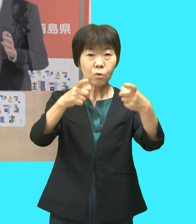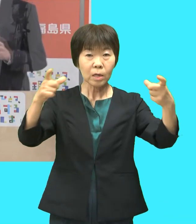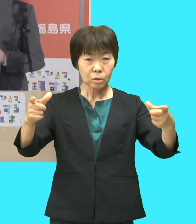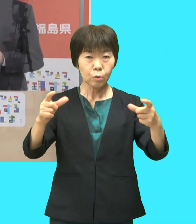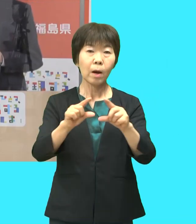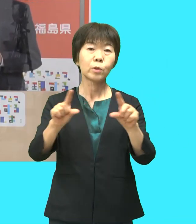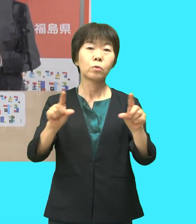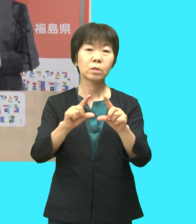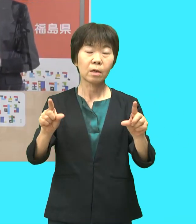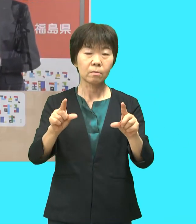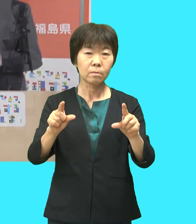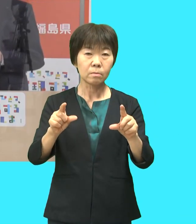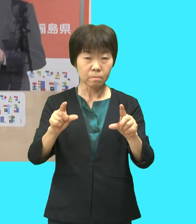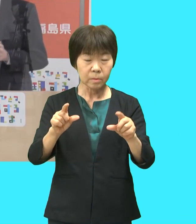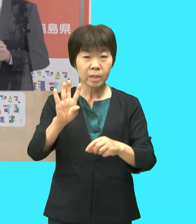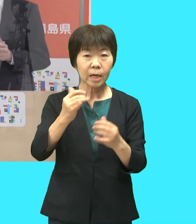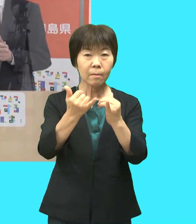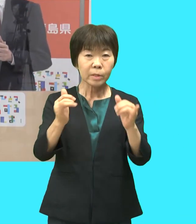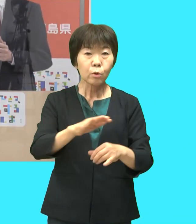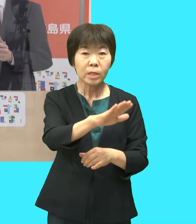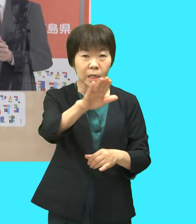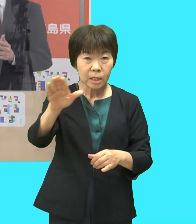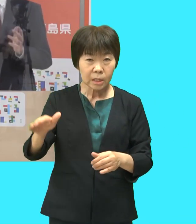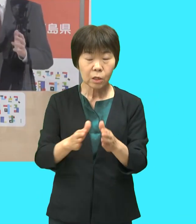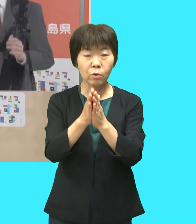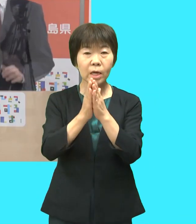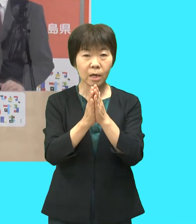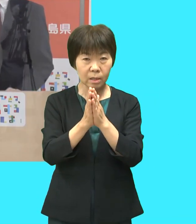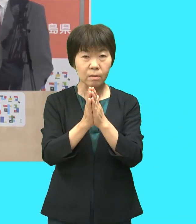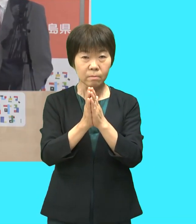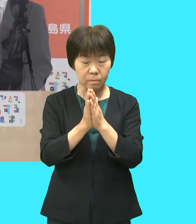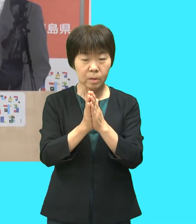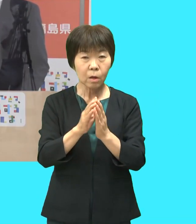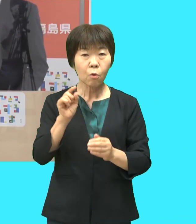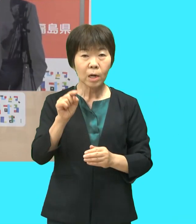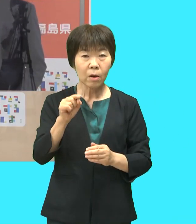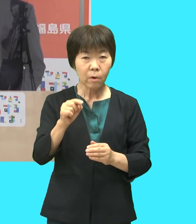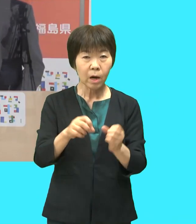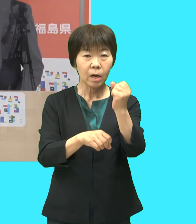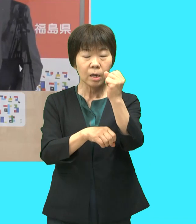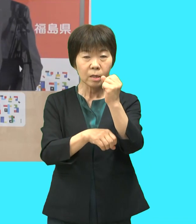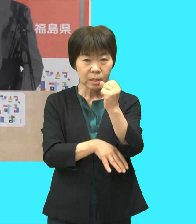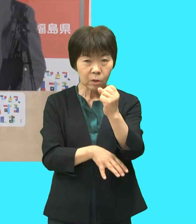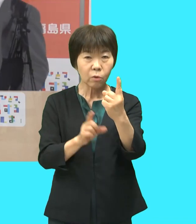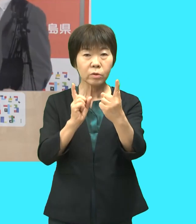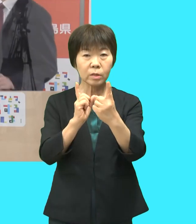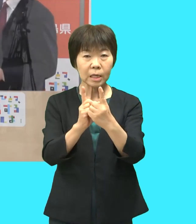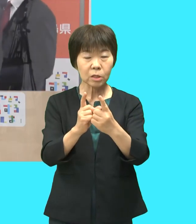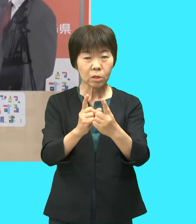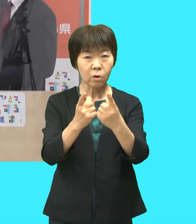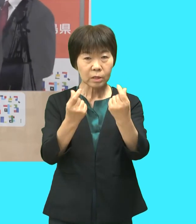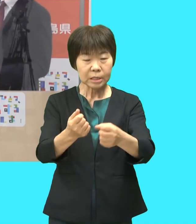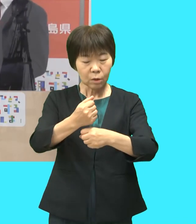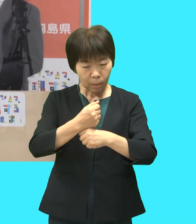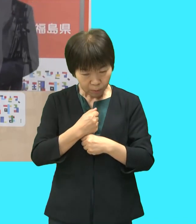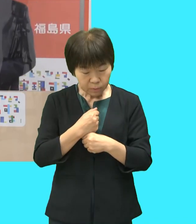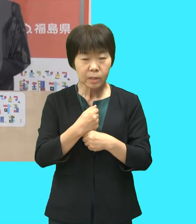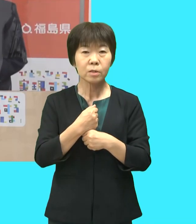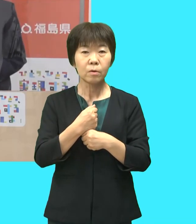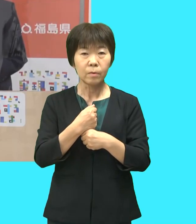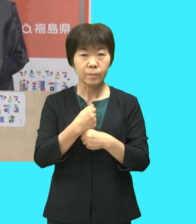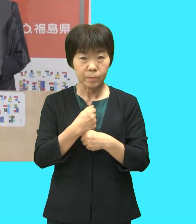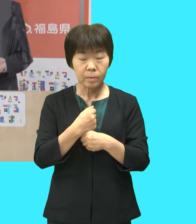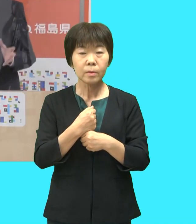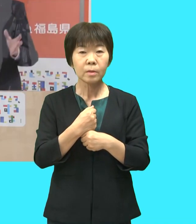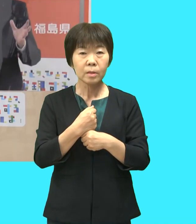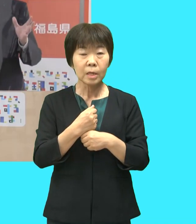県民の皆さんにぜひお願いしたいことは、基本対策を徹底しましょうということであります。や